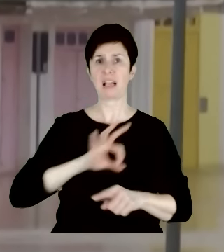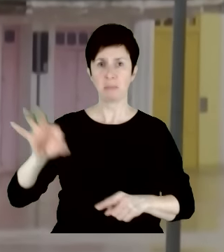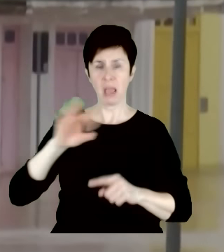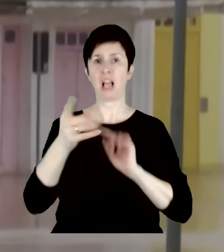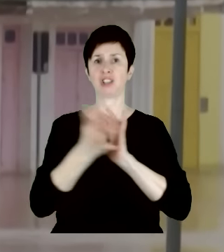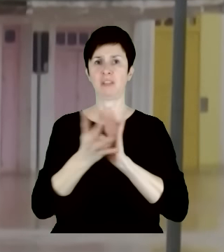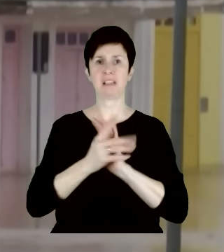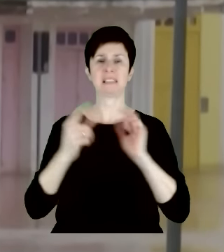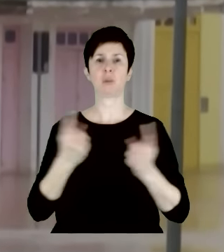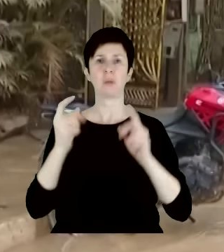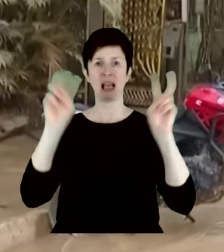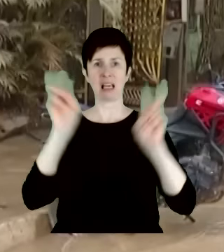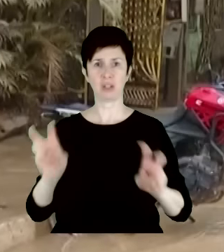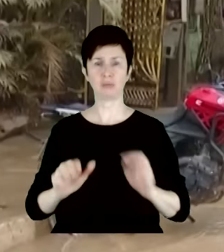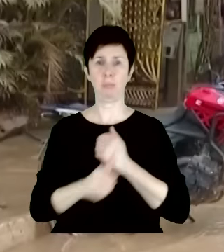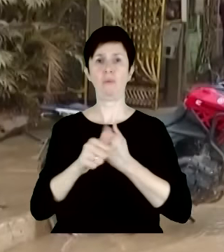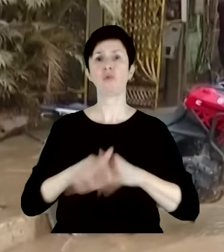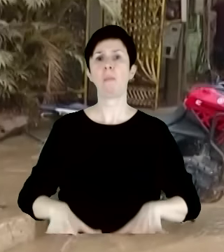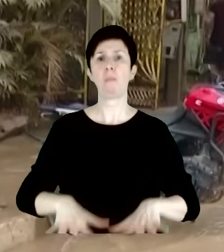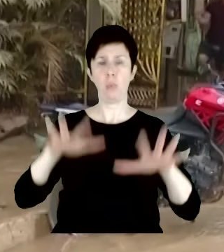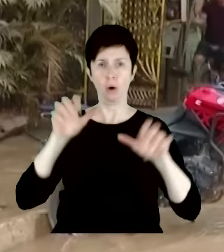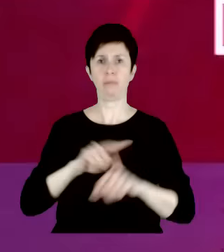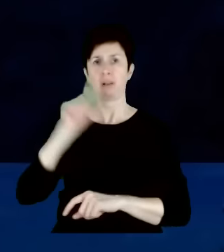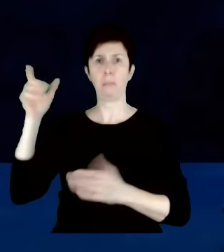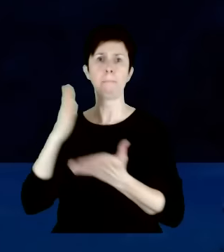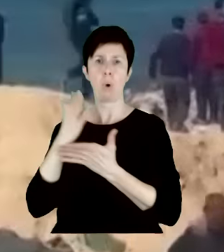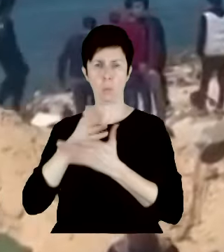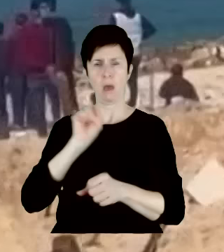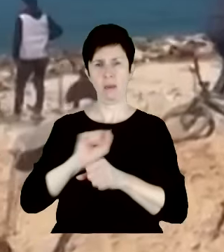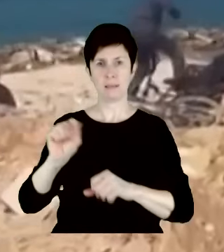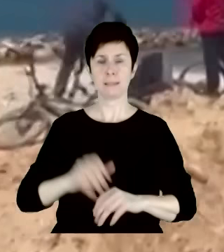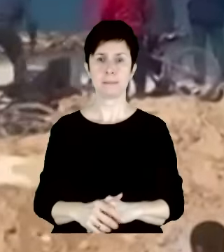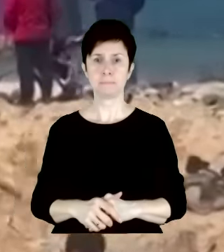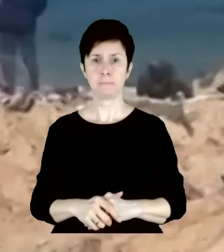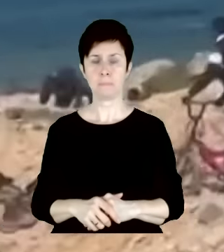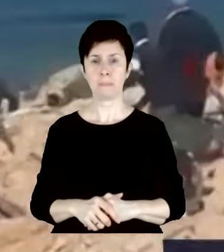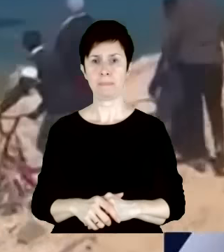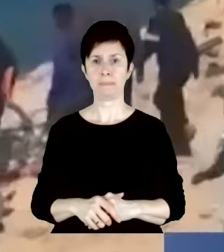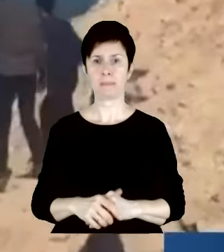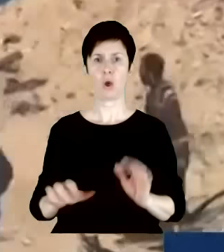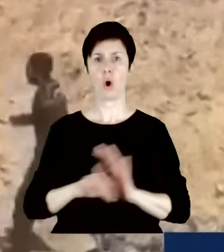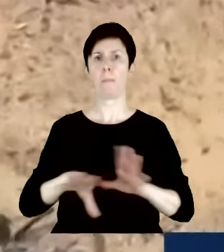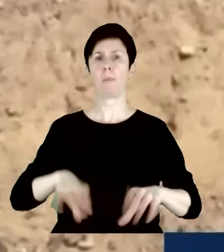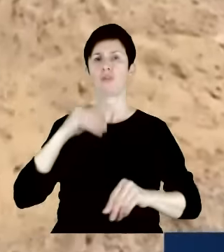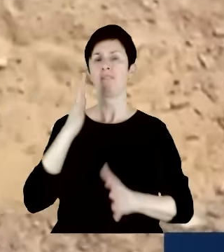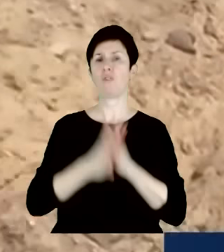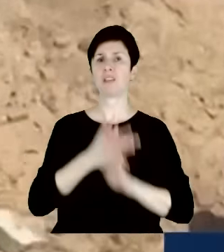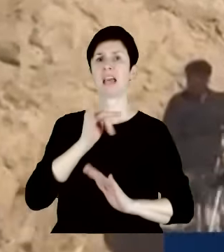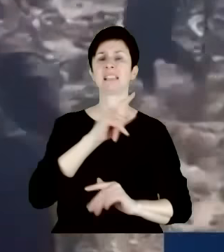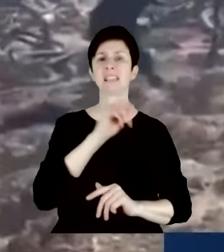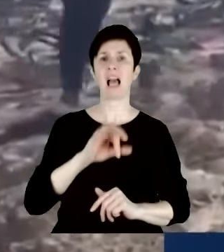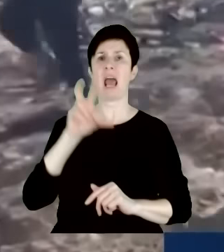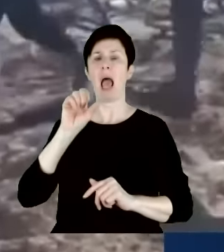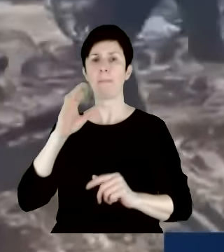sytuacji kryzysowej z powodu powodzi. Na miejsce dociera pomoc humanitarna. Po raz pierwszy od początku wojny Izraela z Hamasem pomoc